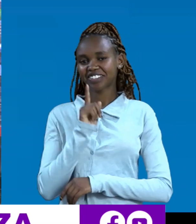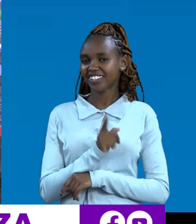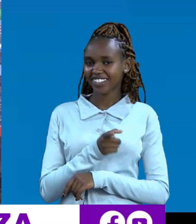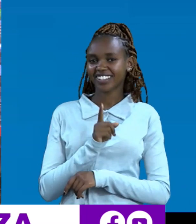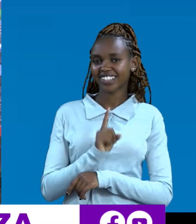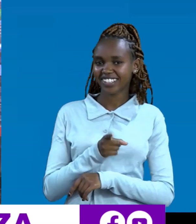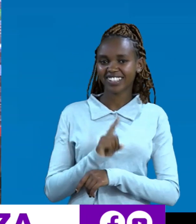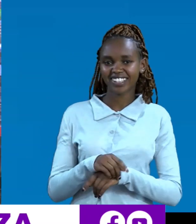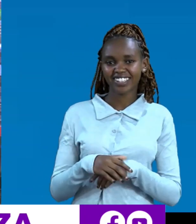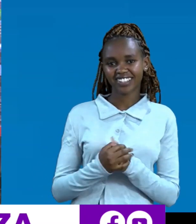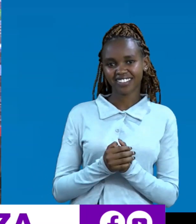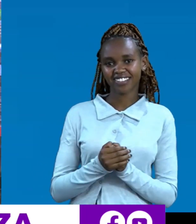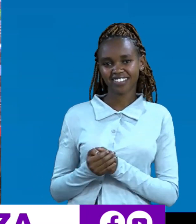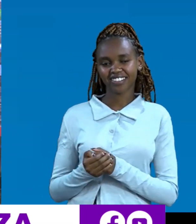mwenyewe.